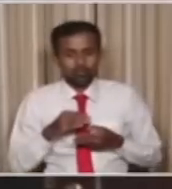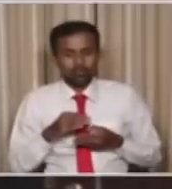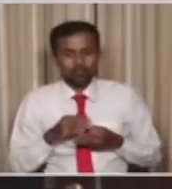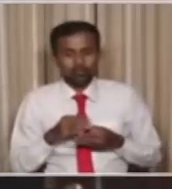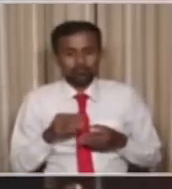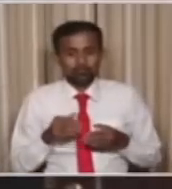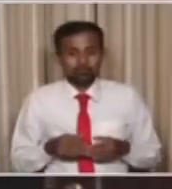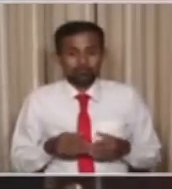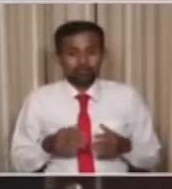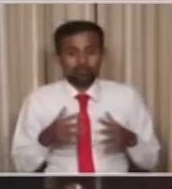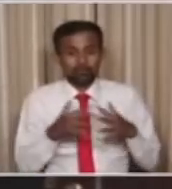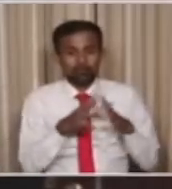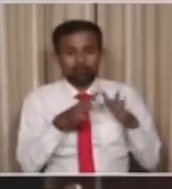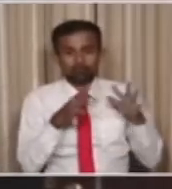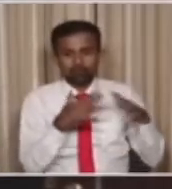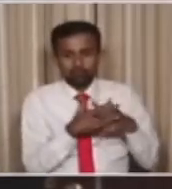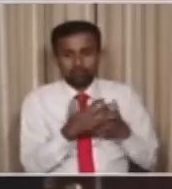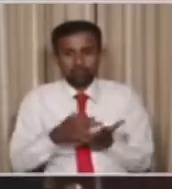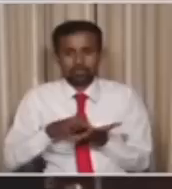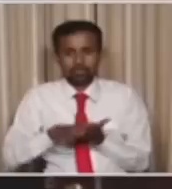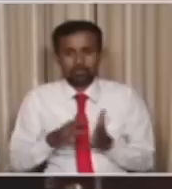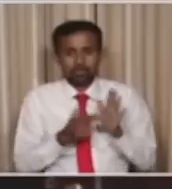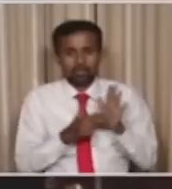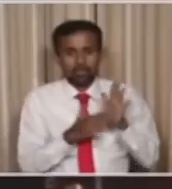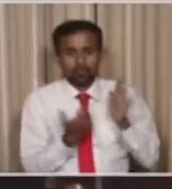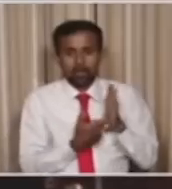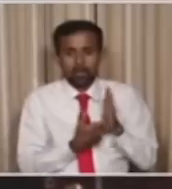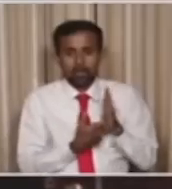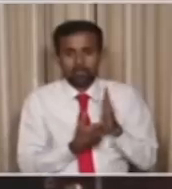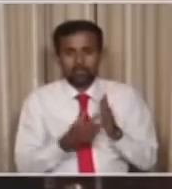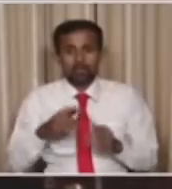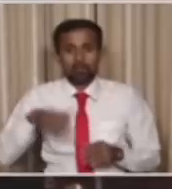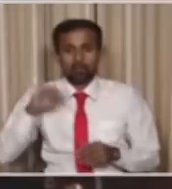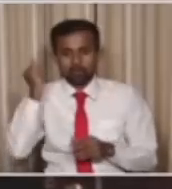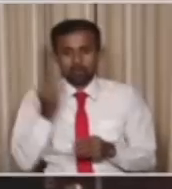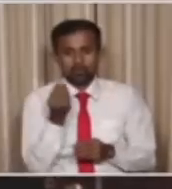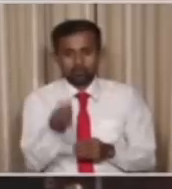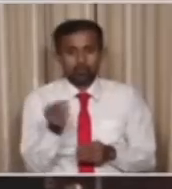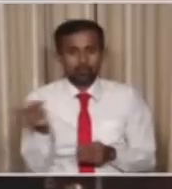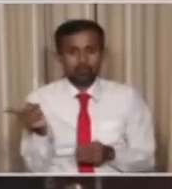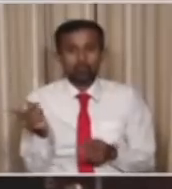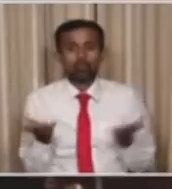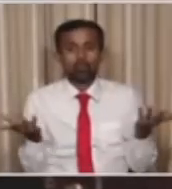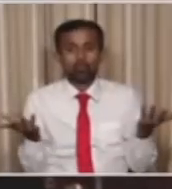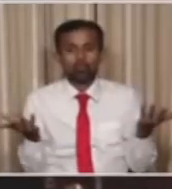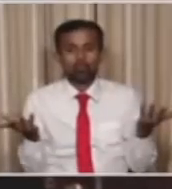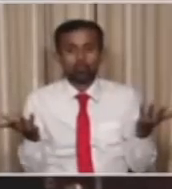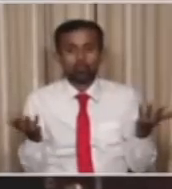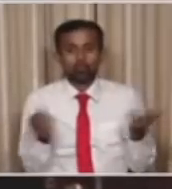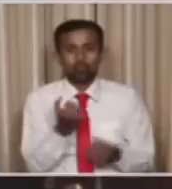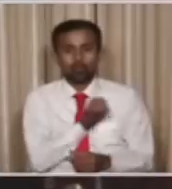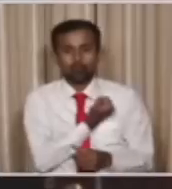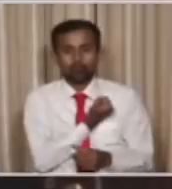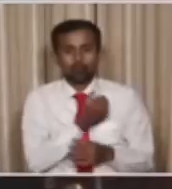අර wave of registration එක දුන්නේ NMR ගේ CEO. ඒ CEO දුන්නාට පස්සේ අද එතුමා ඉන්න කොහෙද? අද එතුමා ඔබතුමා